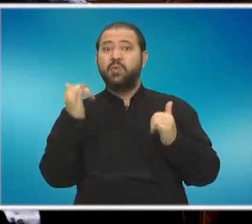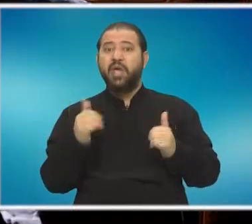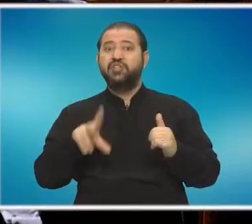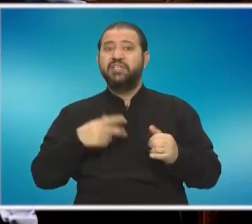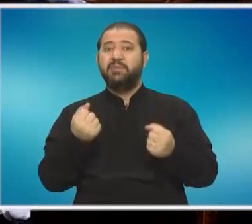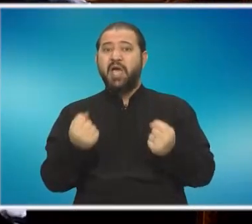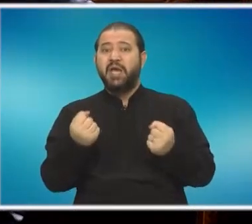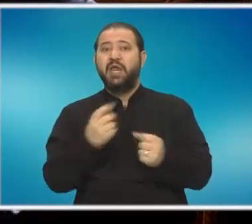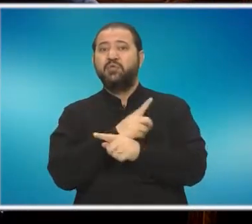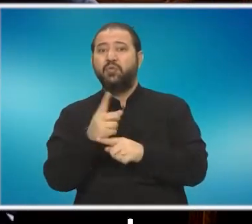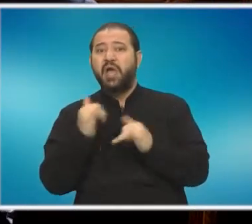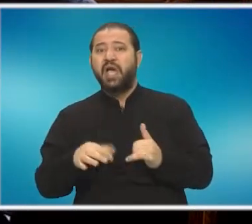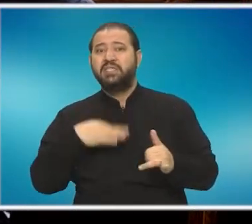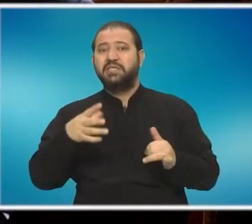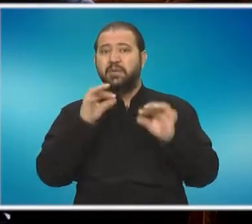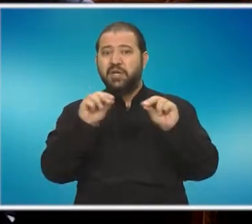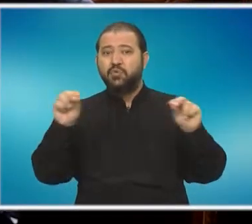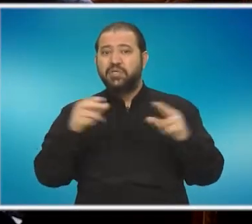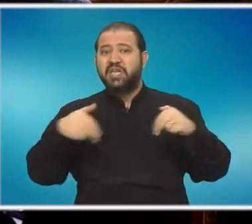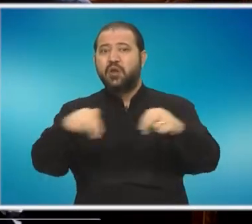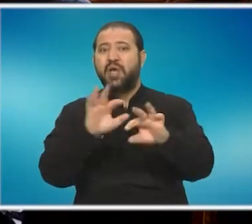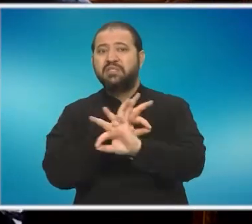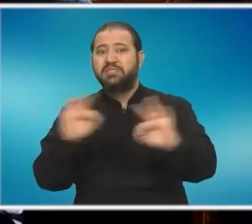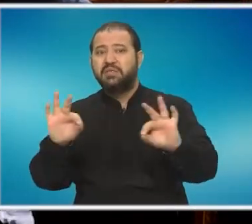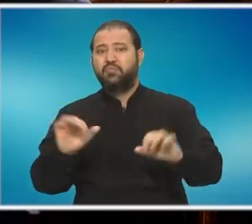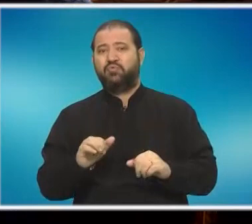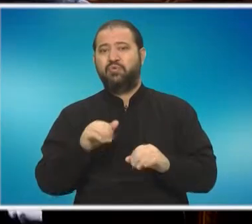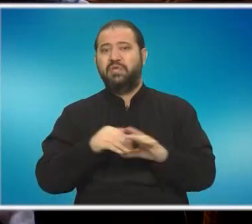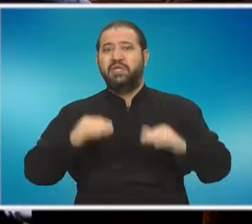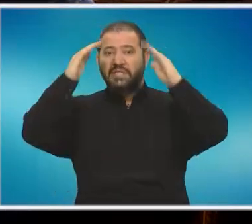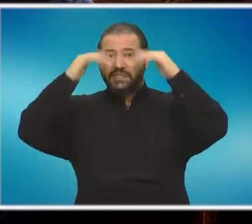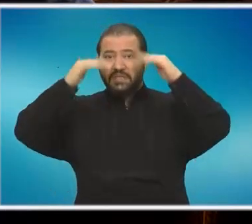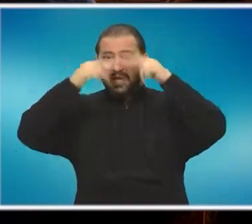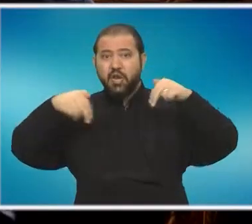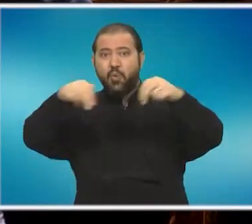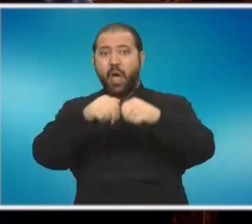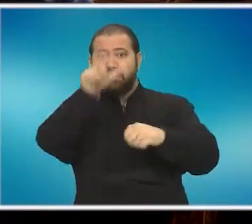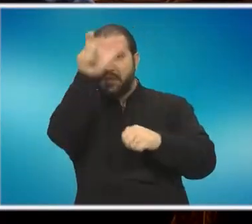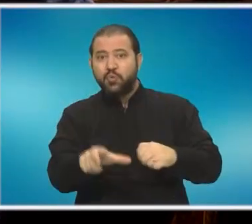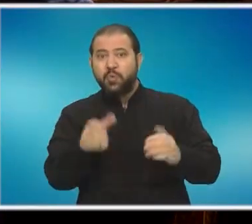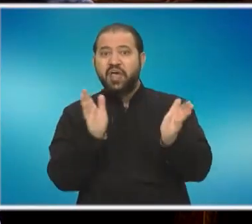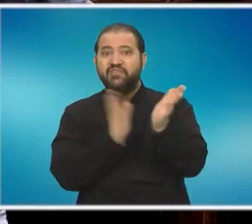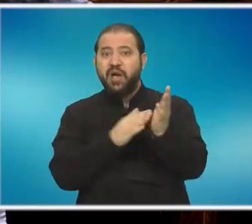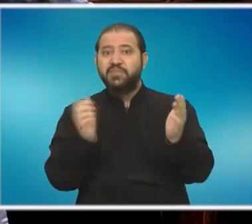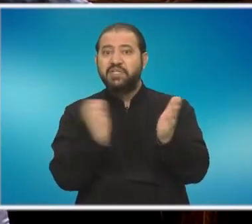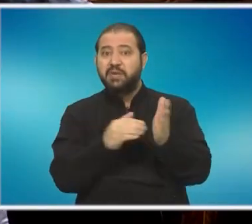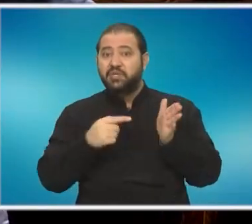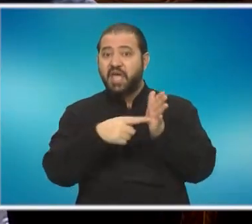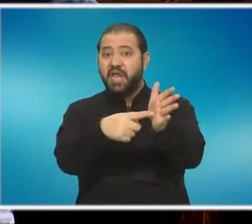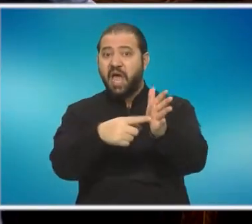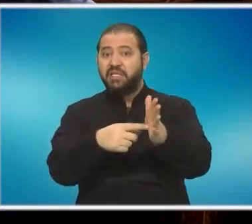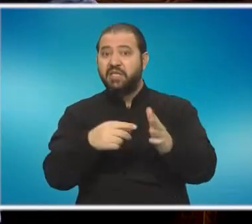puțin mai greu de lucrat. Asta e mărturisirea. Simplu. În zilele noastre, propria faptă trebuie să fie o